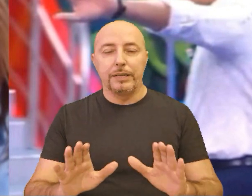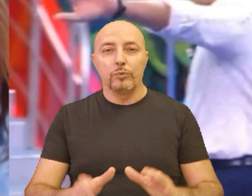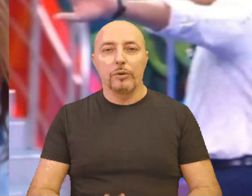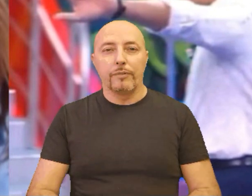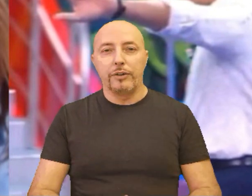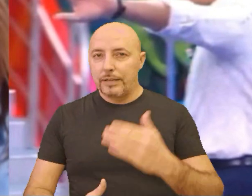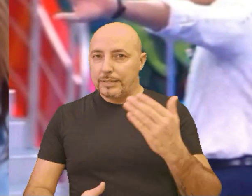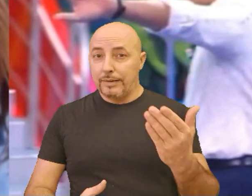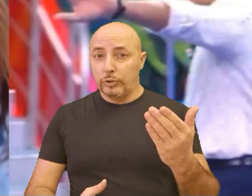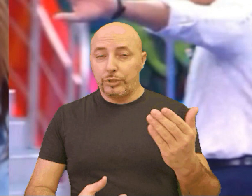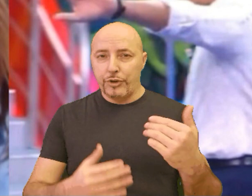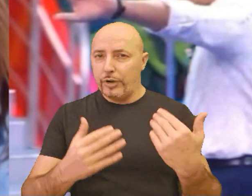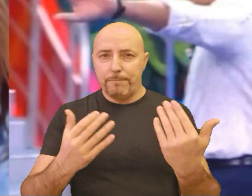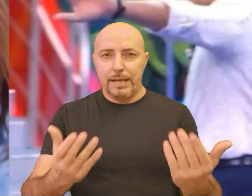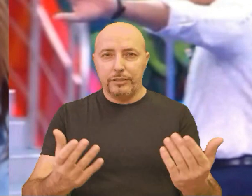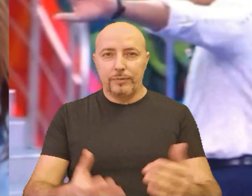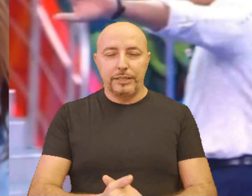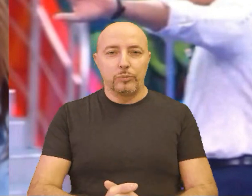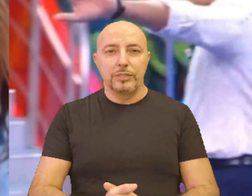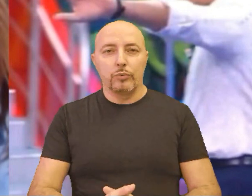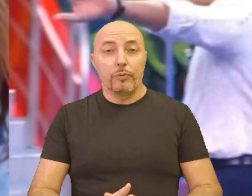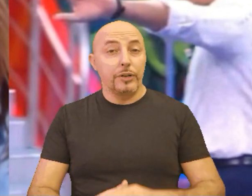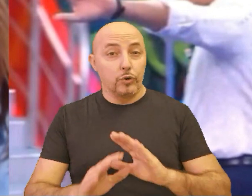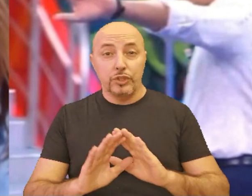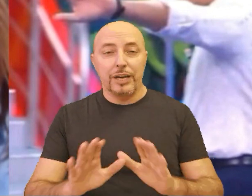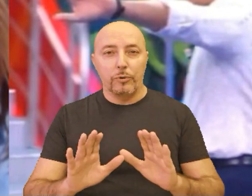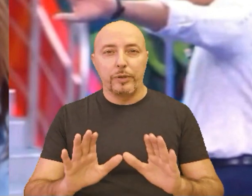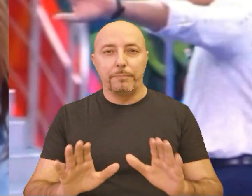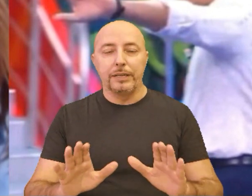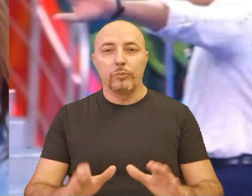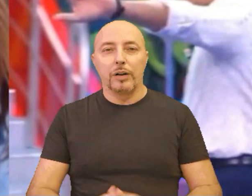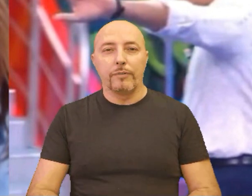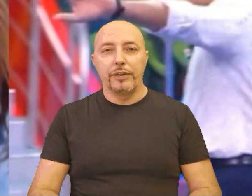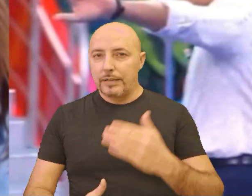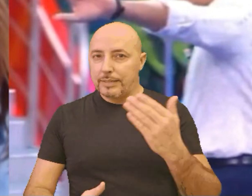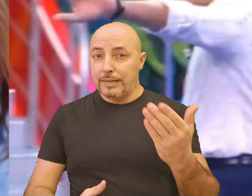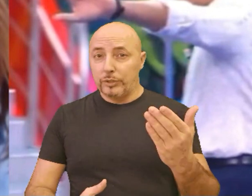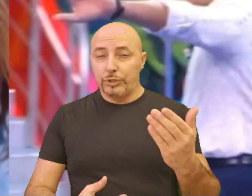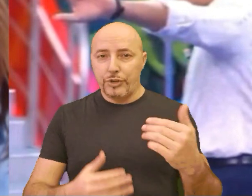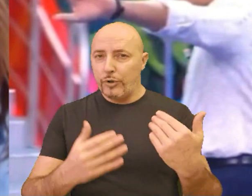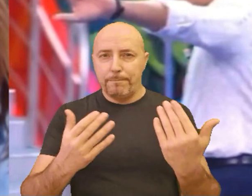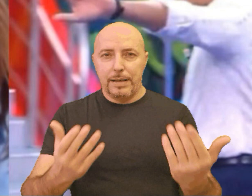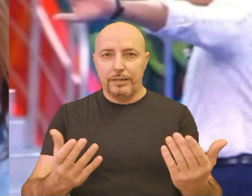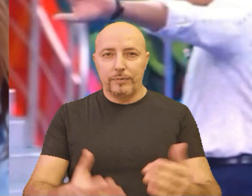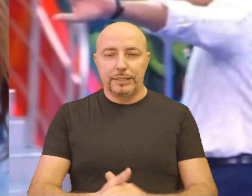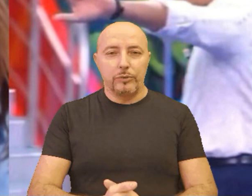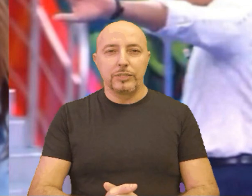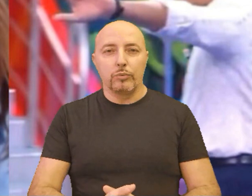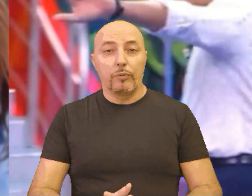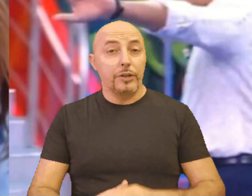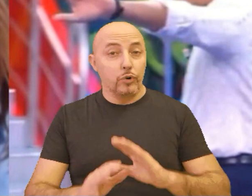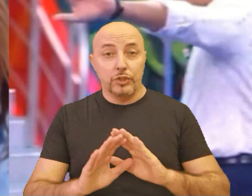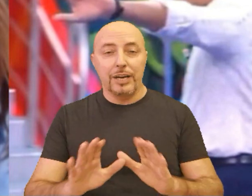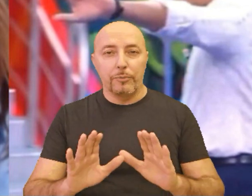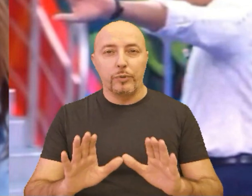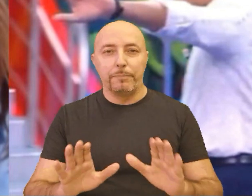Silvia è una bimba bellissima sempre molto sorridente molto solare che ha partecipato alle Special olympics vincendo anche l'argento nel lancio